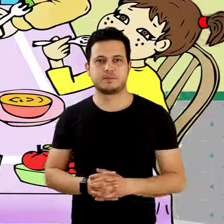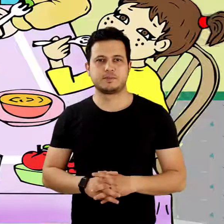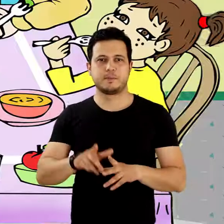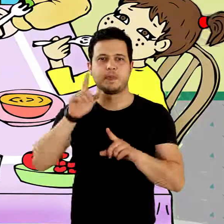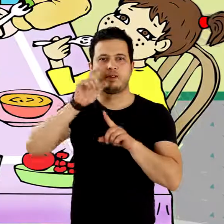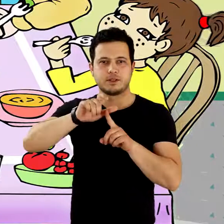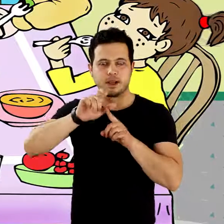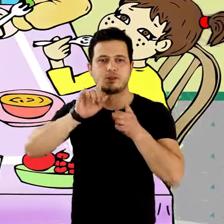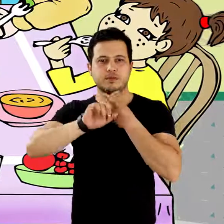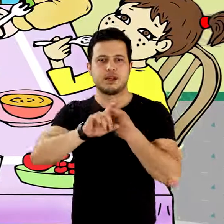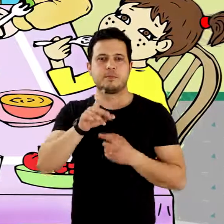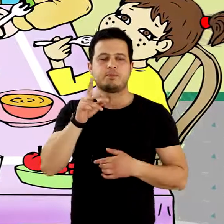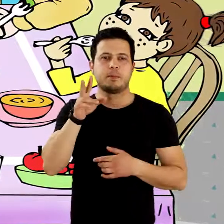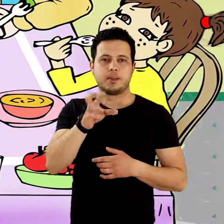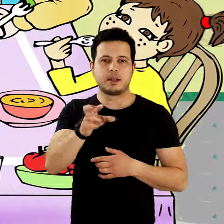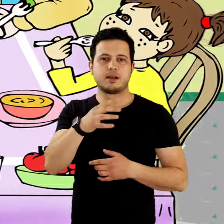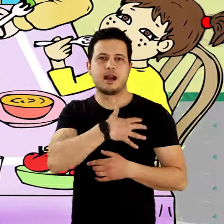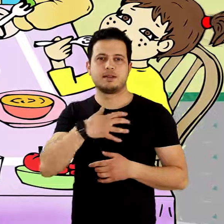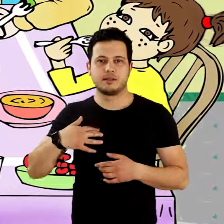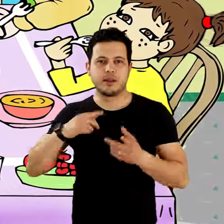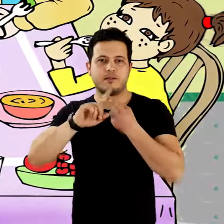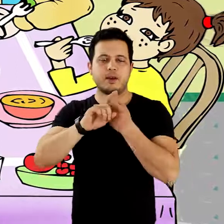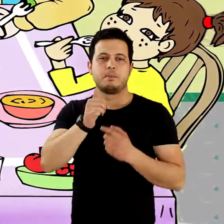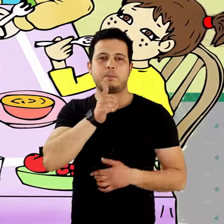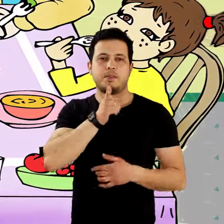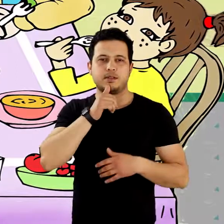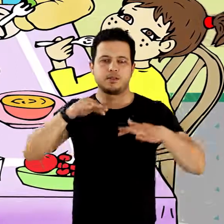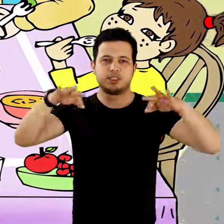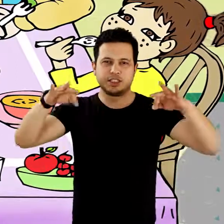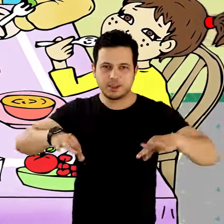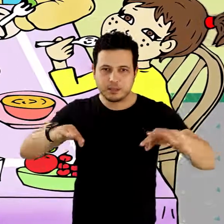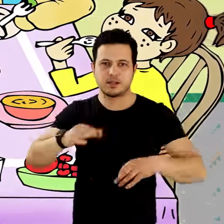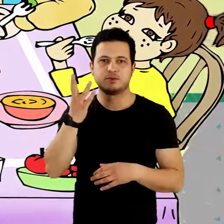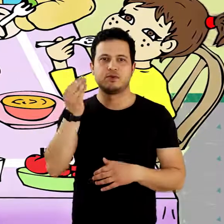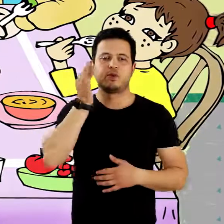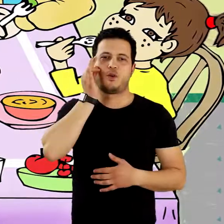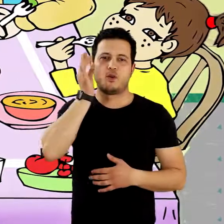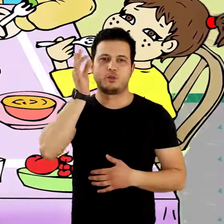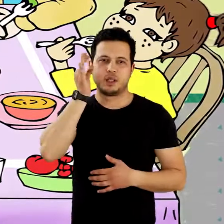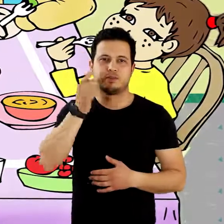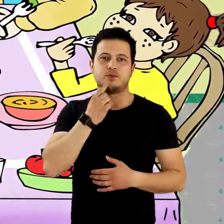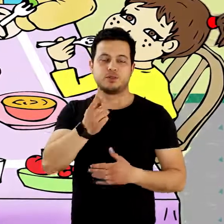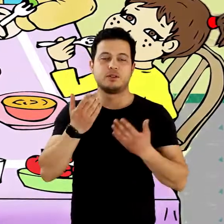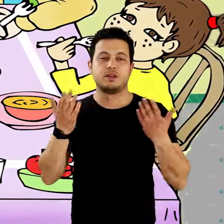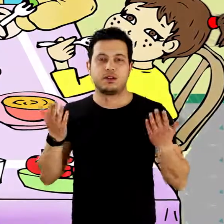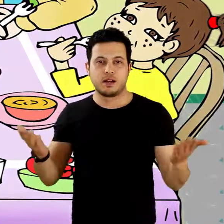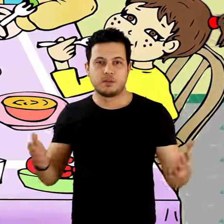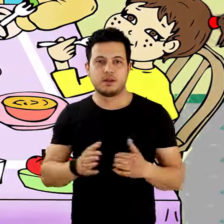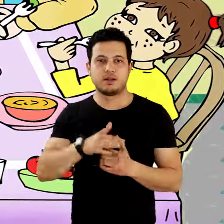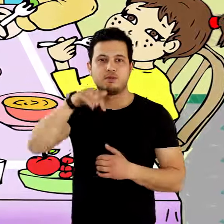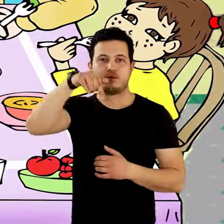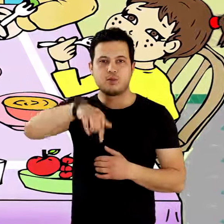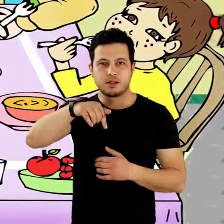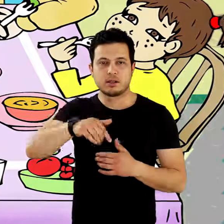Çınar ve Pınar anne ve babalarını daha şimdiden çok özlemişti. Ama burada